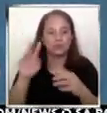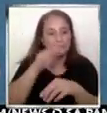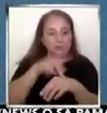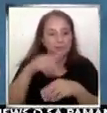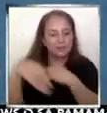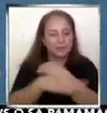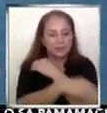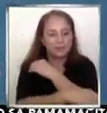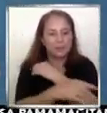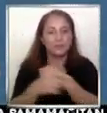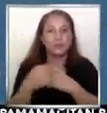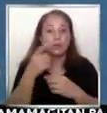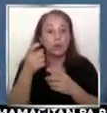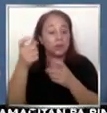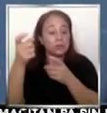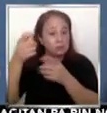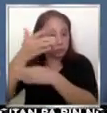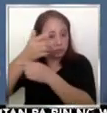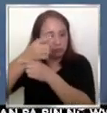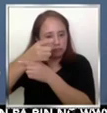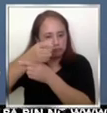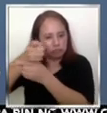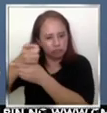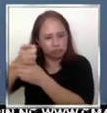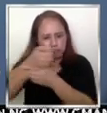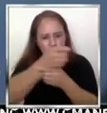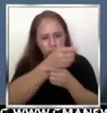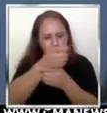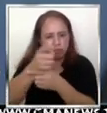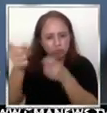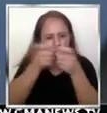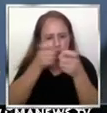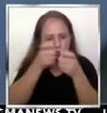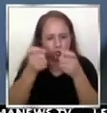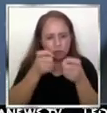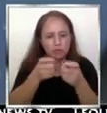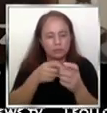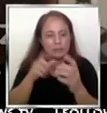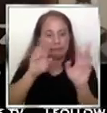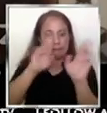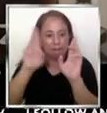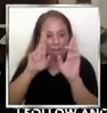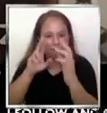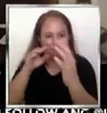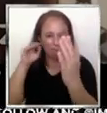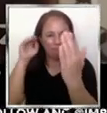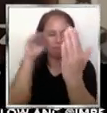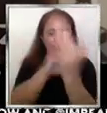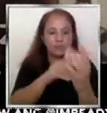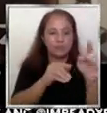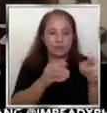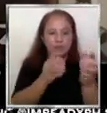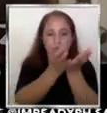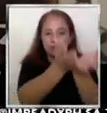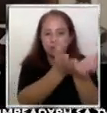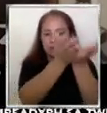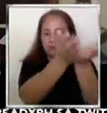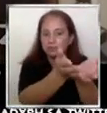ang ginagamit para mag-track ng mga target at ihanda sa pag-atake ang main guns ng isang barko. It's a hostile